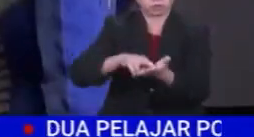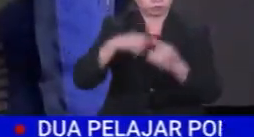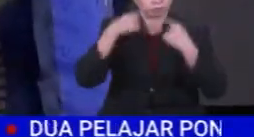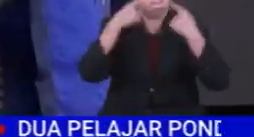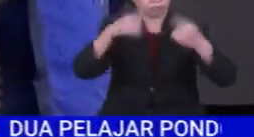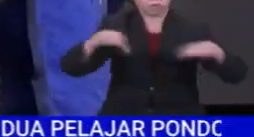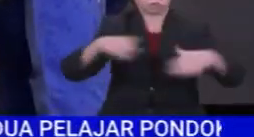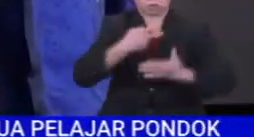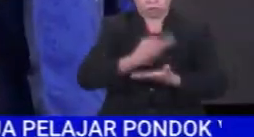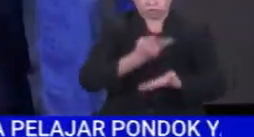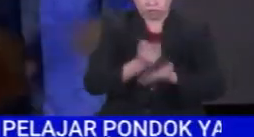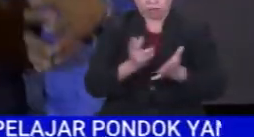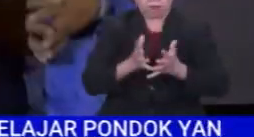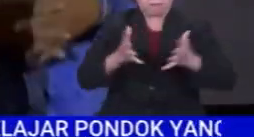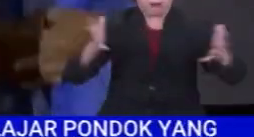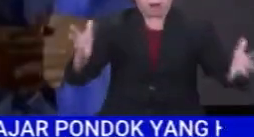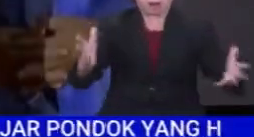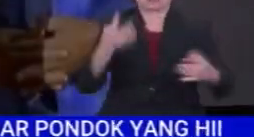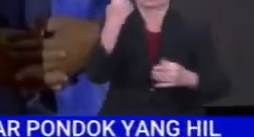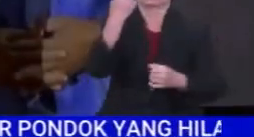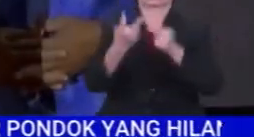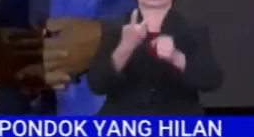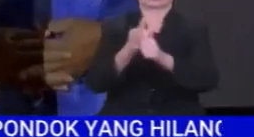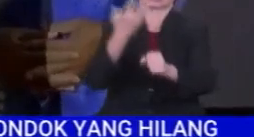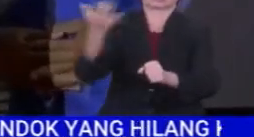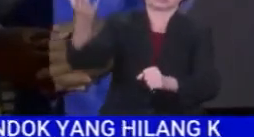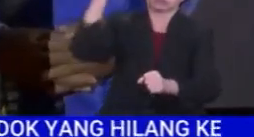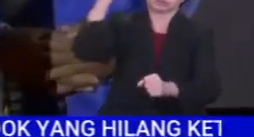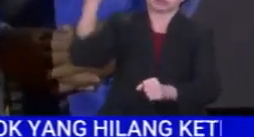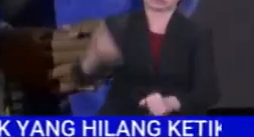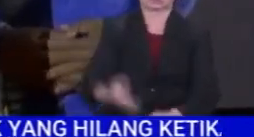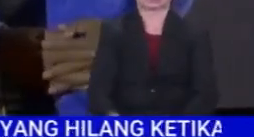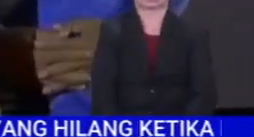menghasilkan key terbanyak dalam sejarah juga tahu lepas